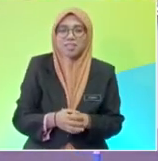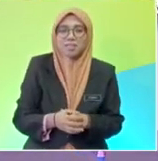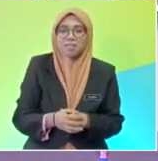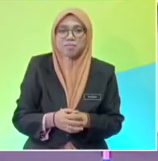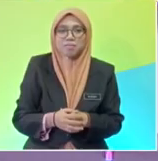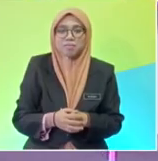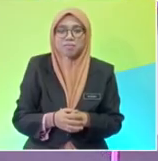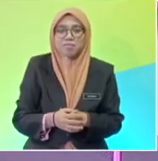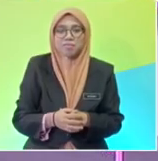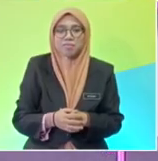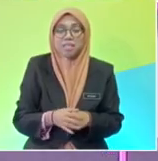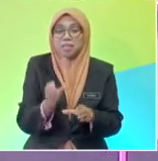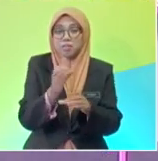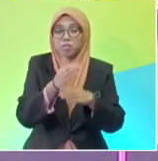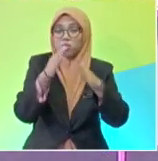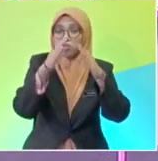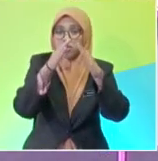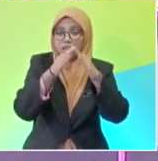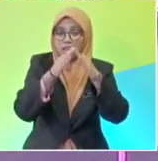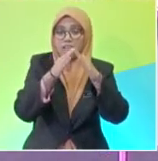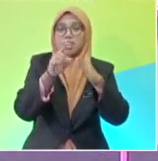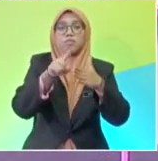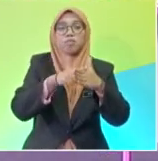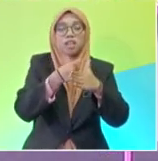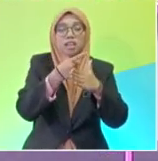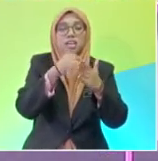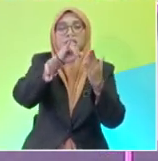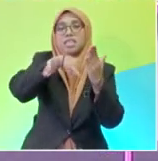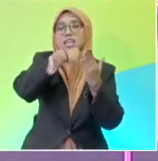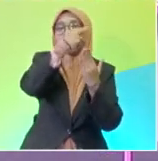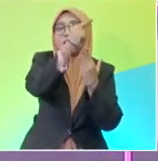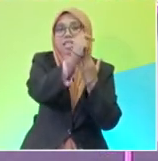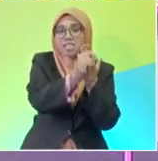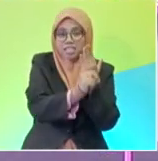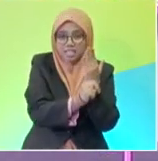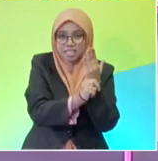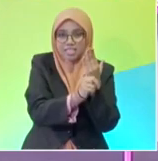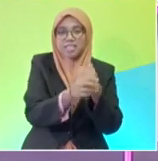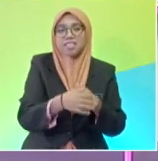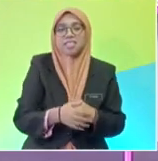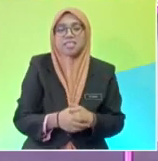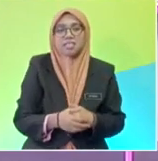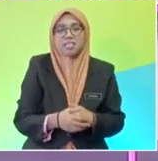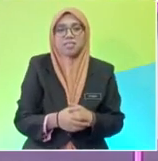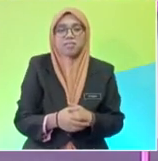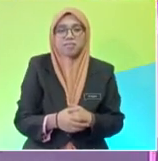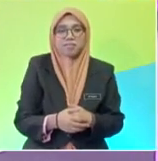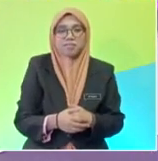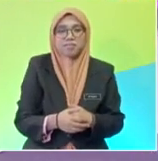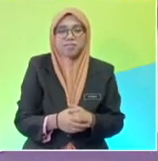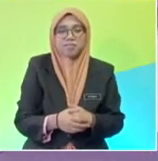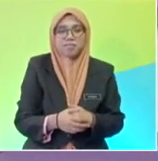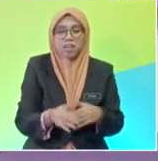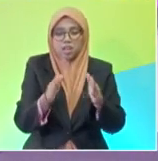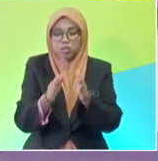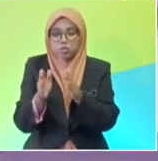ialah bulan Januari. Jadi kita letak kat hujung sana, Mira. Kita tukar, ubah. Kita ubah dia punya tu jadi Januari di belah